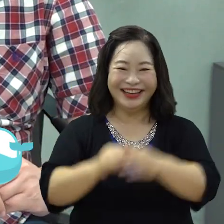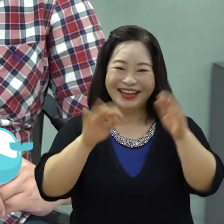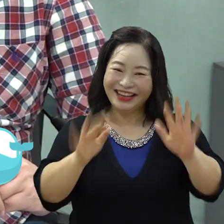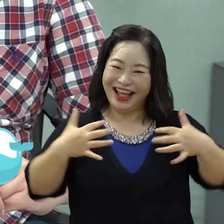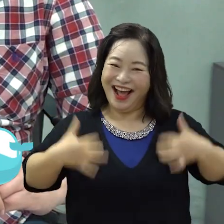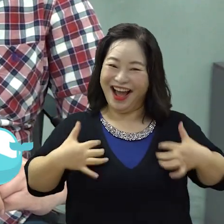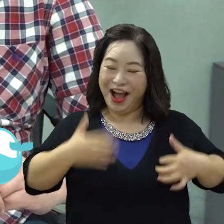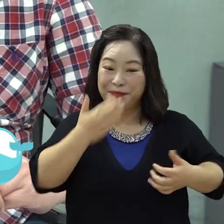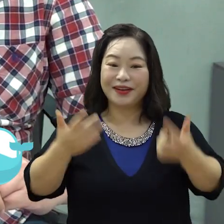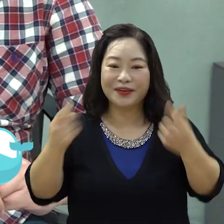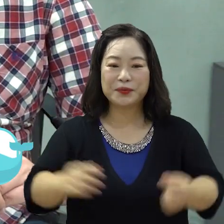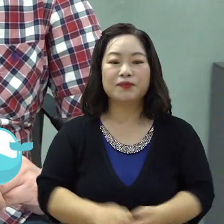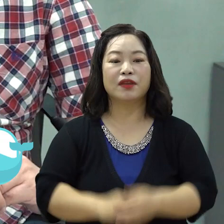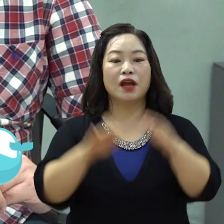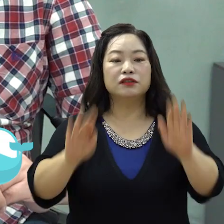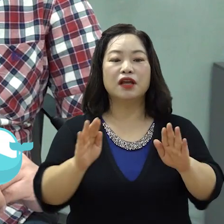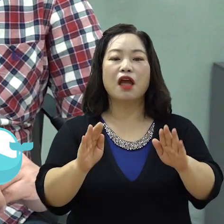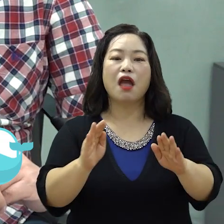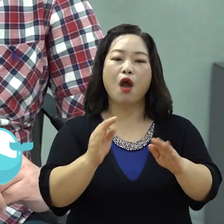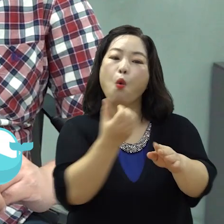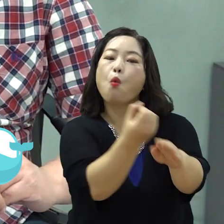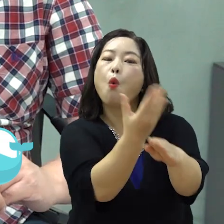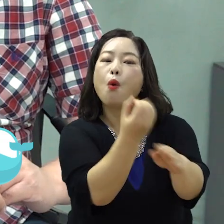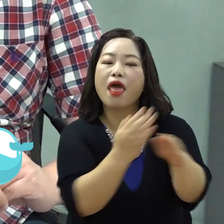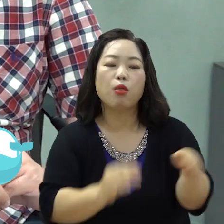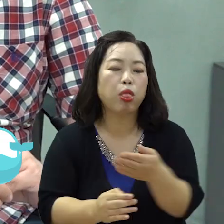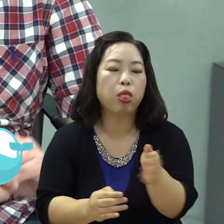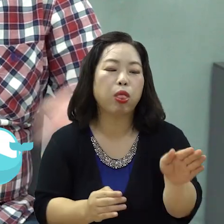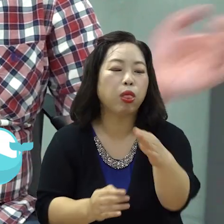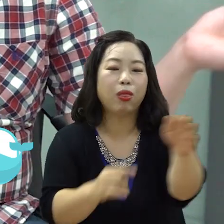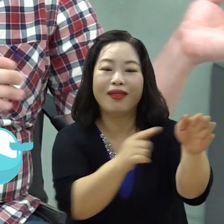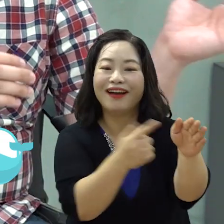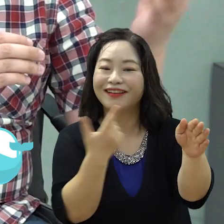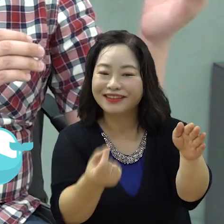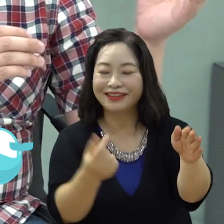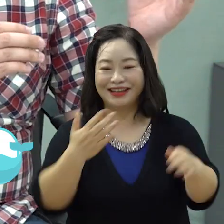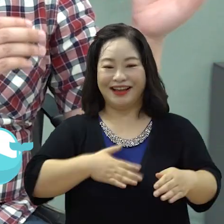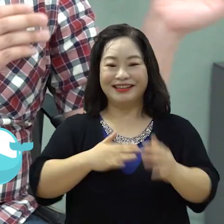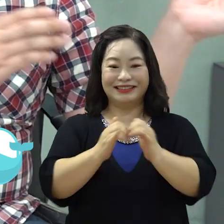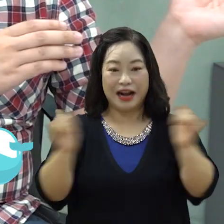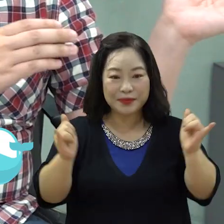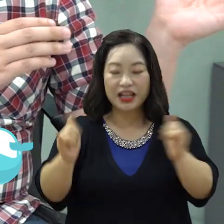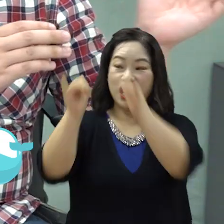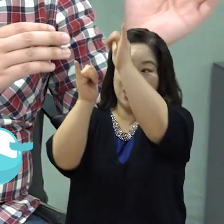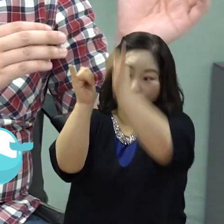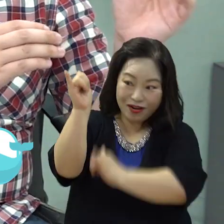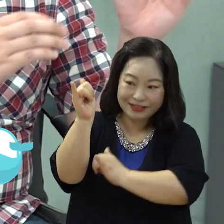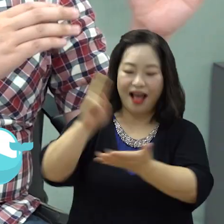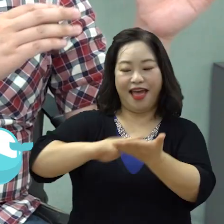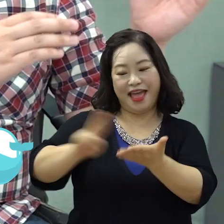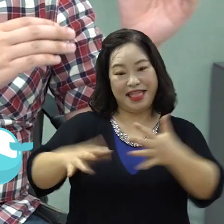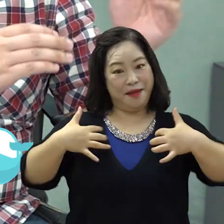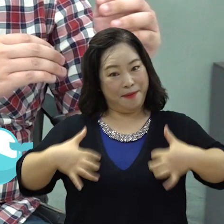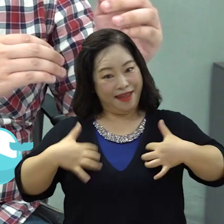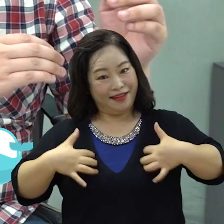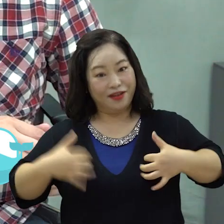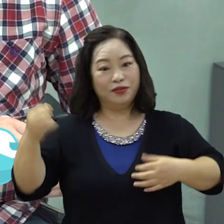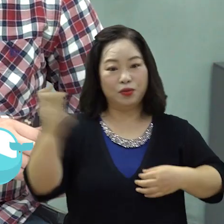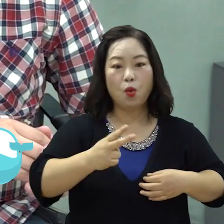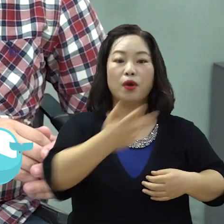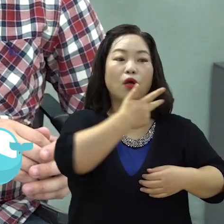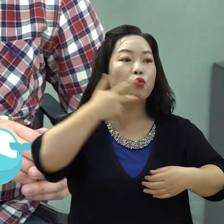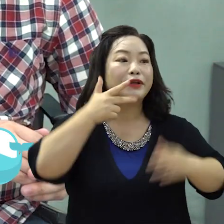여러분도 비슷한 거 수준이고요. 그리고 고래 꽂힌 듯이 제 아는 분들은 뭐 역사, 뭐 애니메이션